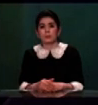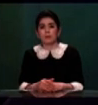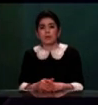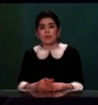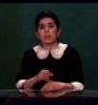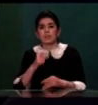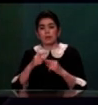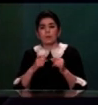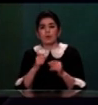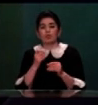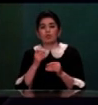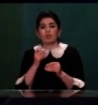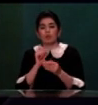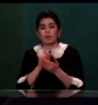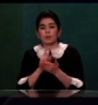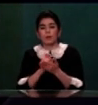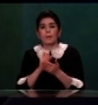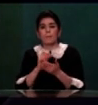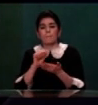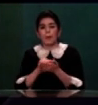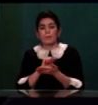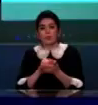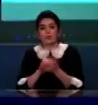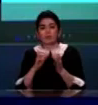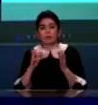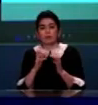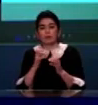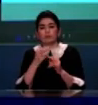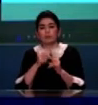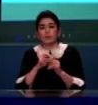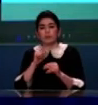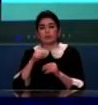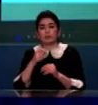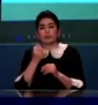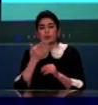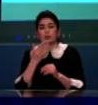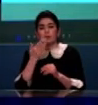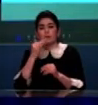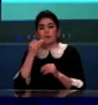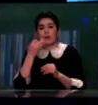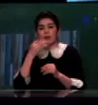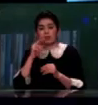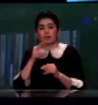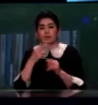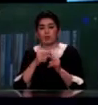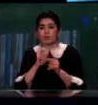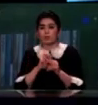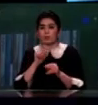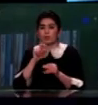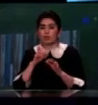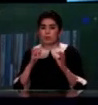Navbatdagi topshirig'imiz papkani parol yordamida himoyalash. Demak bir nechta fayllarni demak